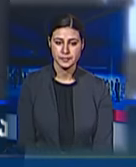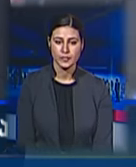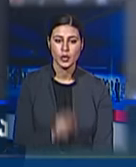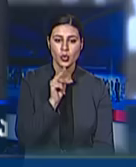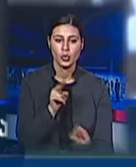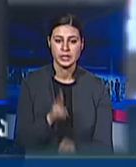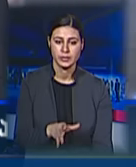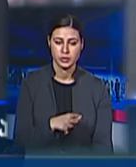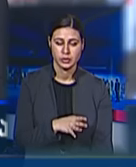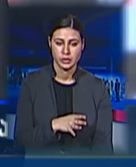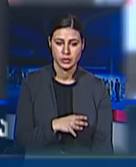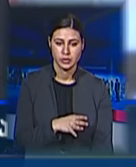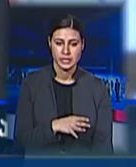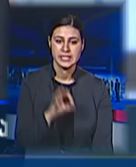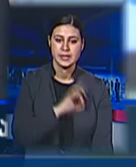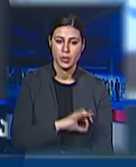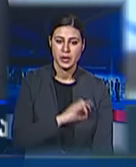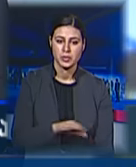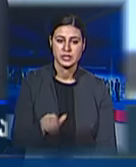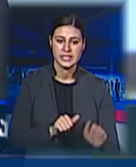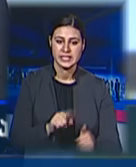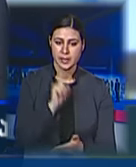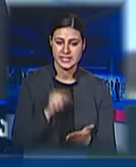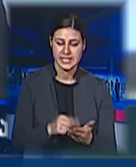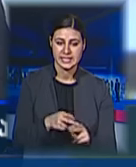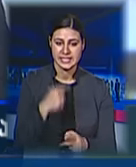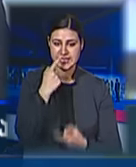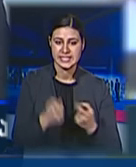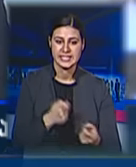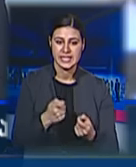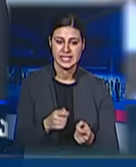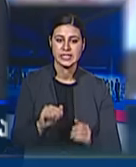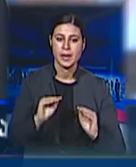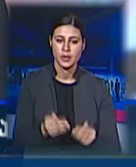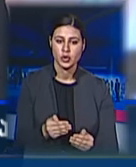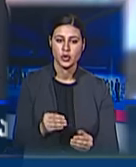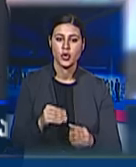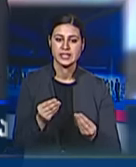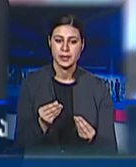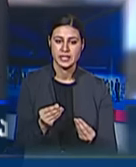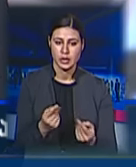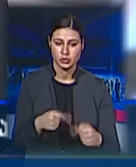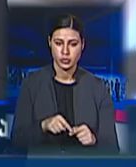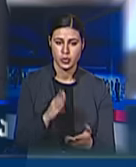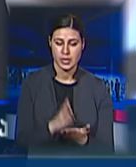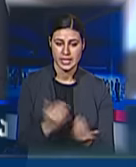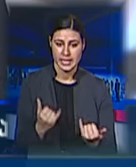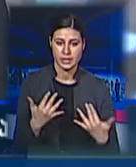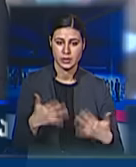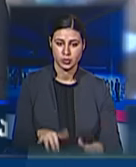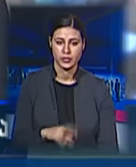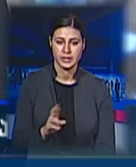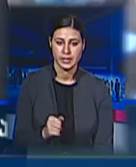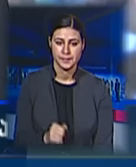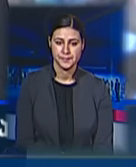მიაქციონ ყურადღება სამომხმარებლო სესხების საკითხებს და ეს ძირითადად მიკროსაფინანსო ორგანიზაციების წილად მოდის ახლა უკვე